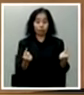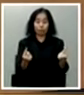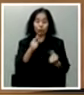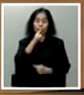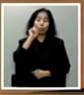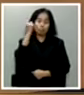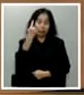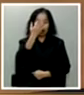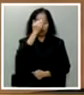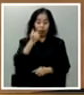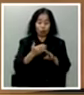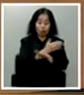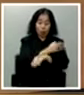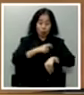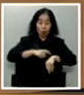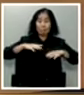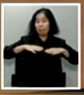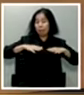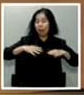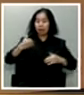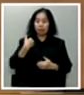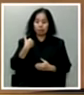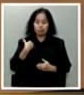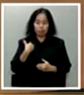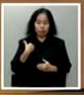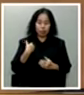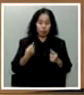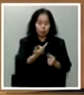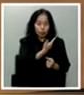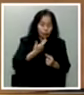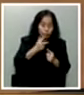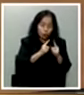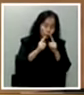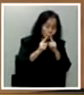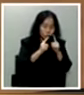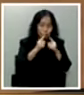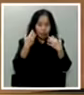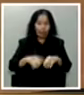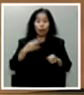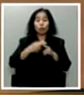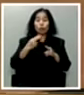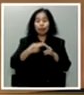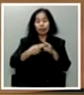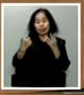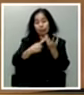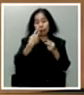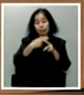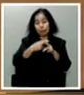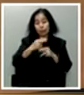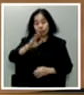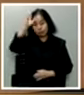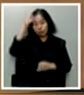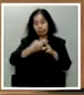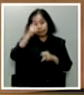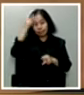ครู่นี้ตอนที่เราพักนั้นเราก็เตรียมลงมติกันครับด้วยวิธีเรียกชื่อตามข้อ83วงเล็บ